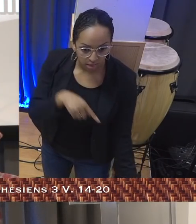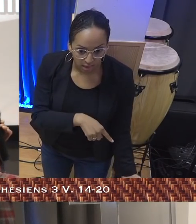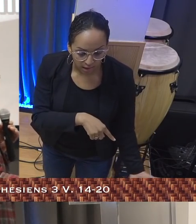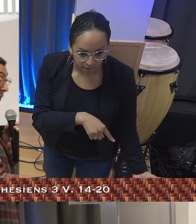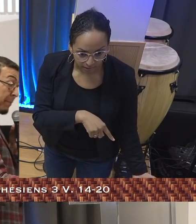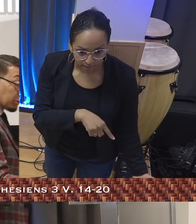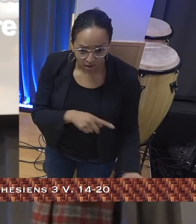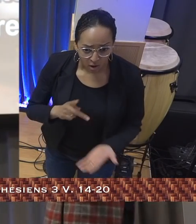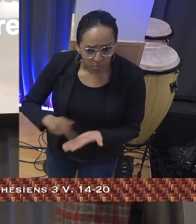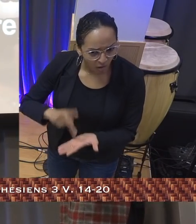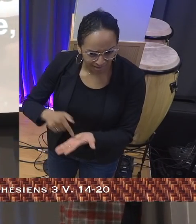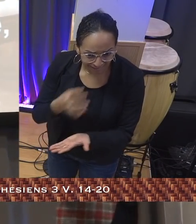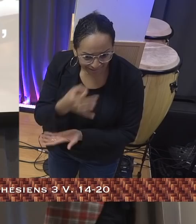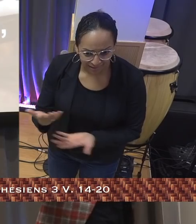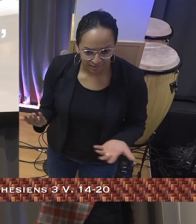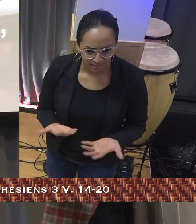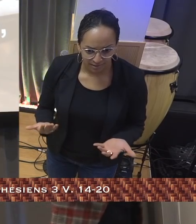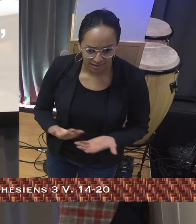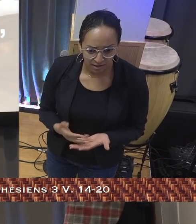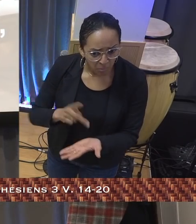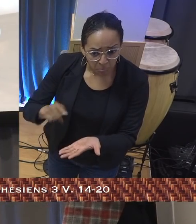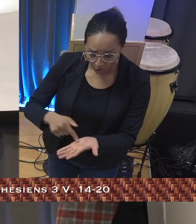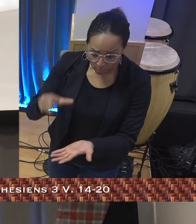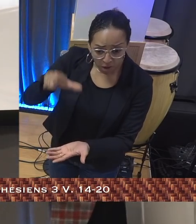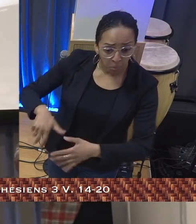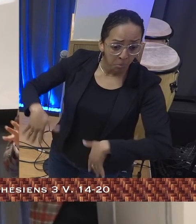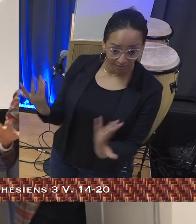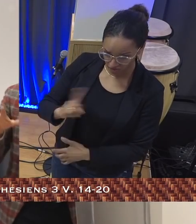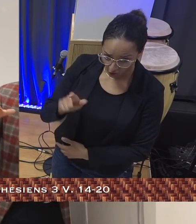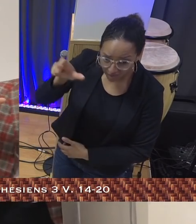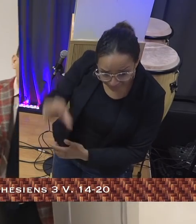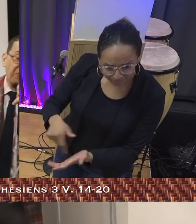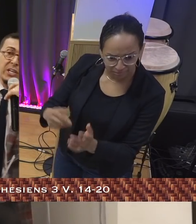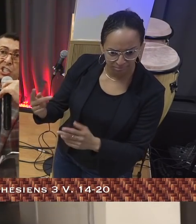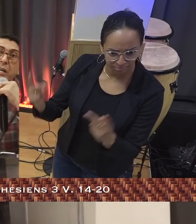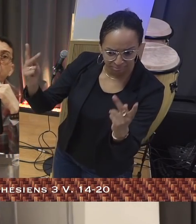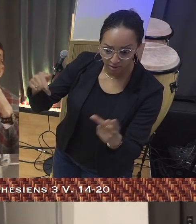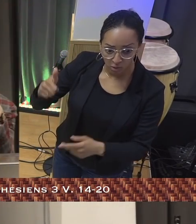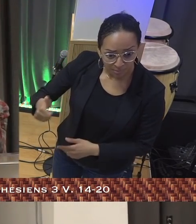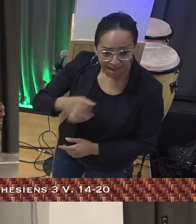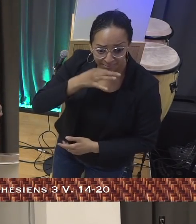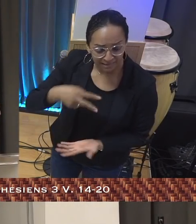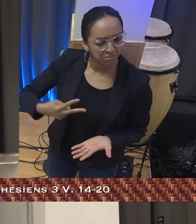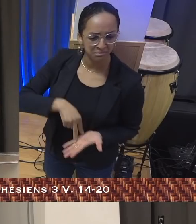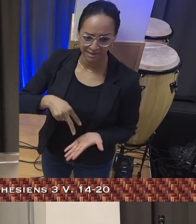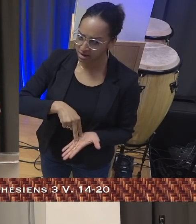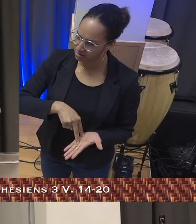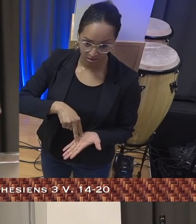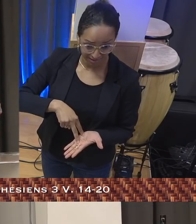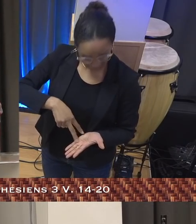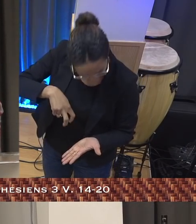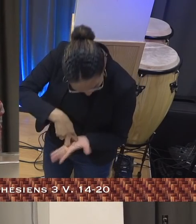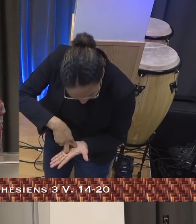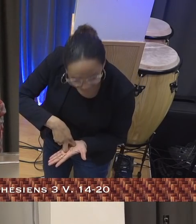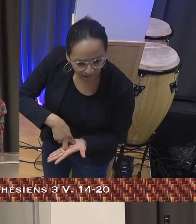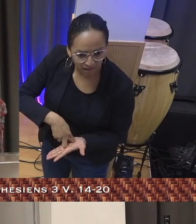Paul, qui n'est pas n'importe qui, nous dit « à cause de cela, je fléchis les genoux devant le Père ». Et à quel